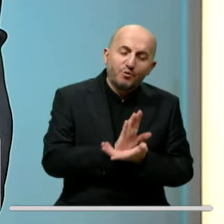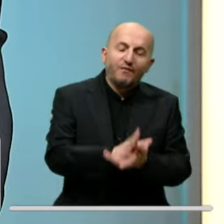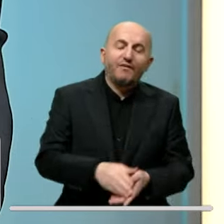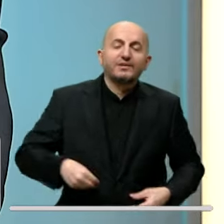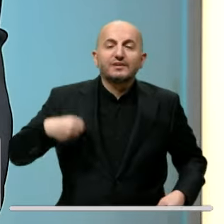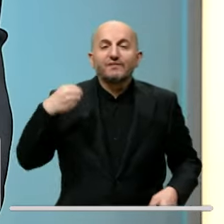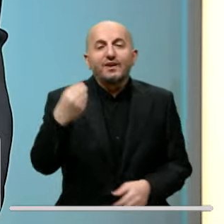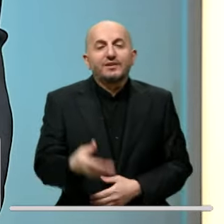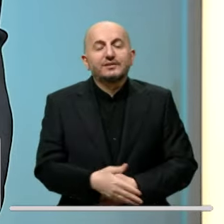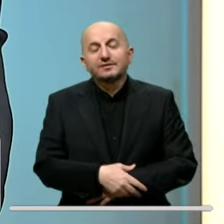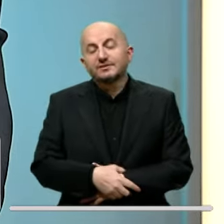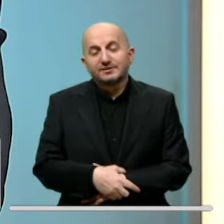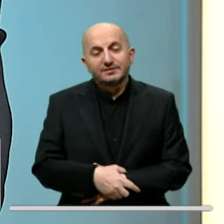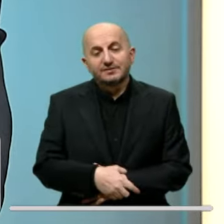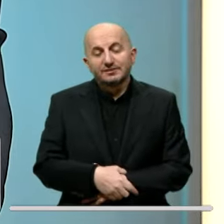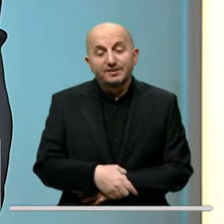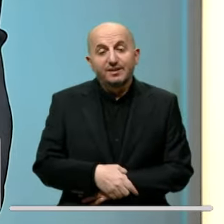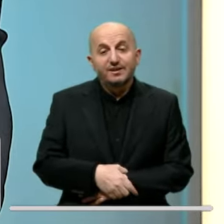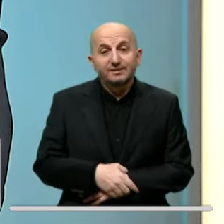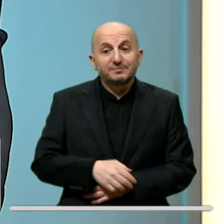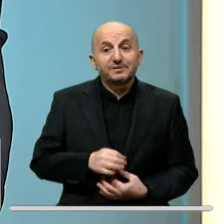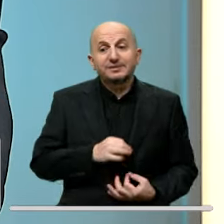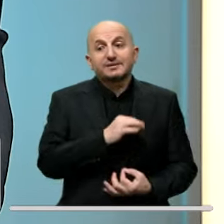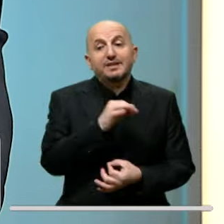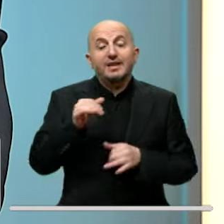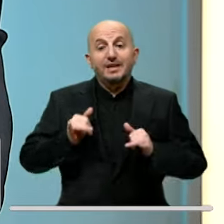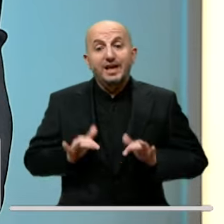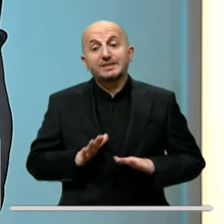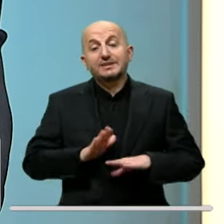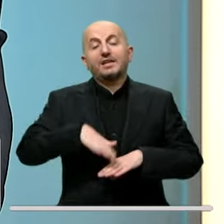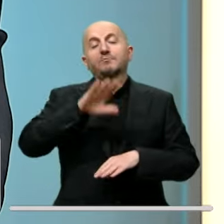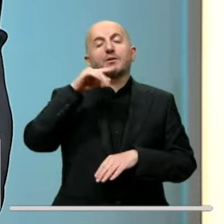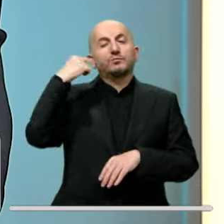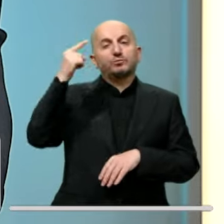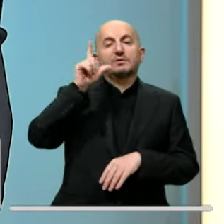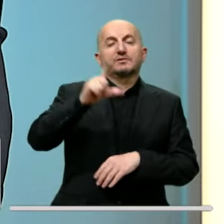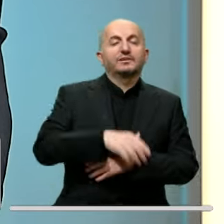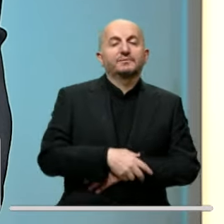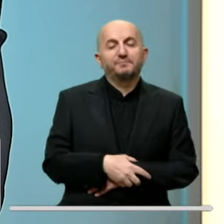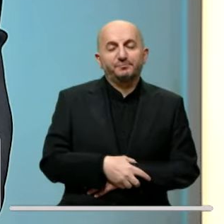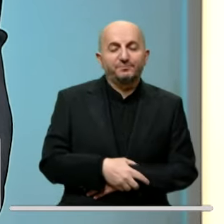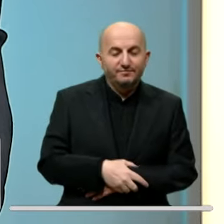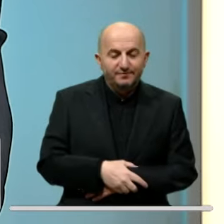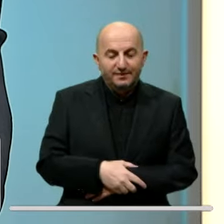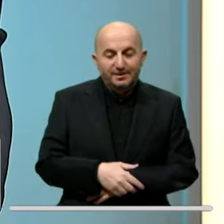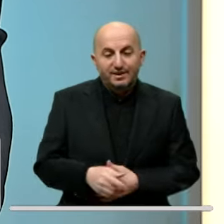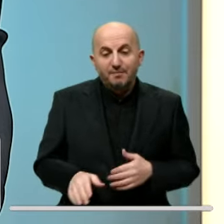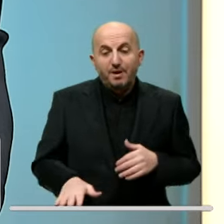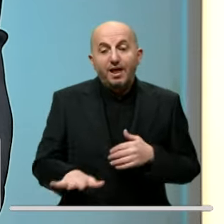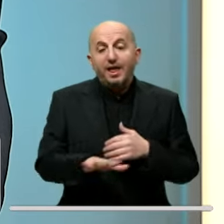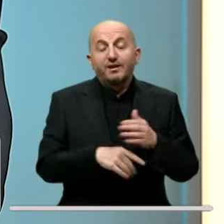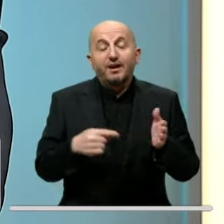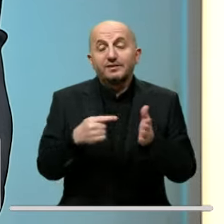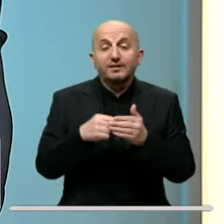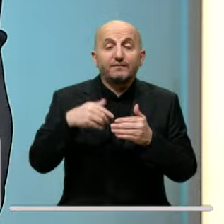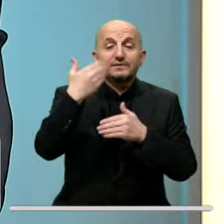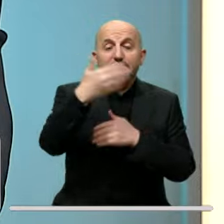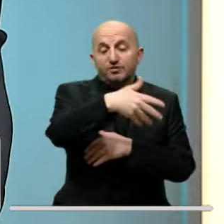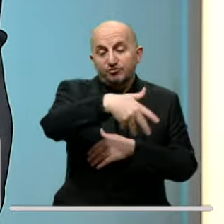verir efendim. Ama insanları rahatsız etmeyeyim diye düşünmesi lazım. Yani temel hedef diğer